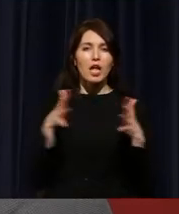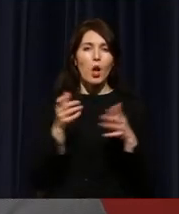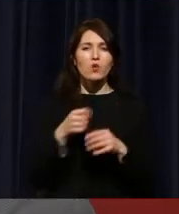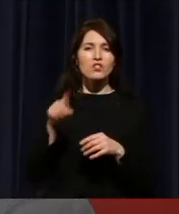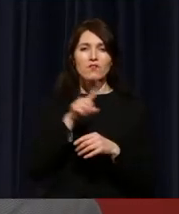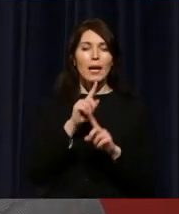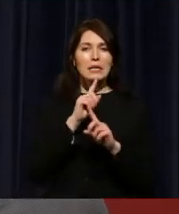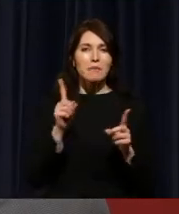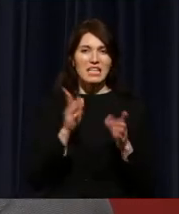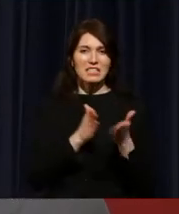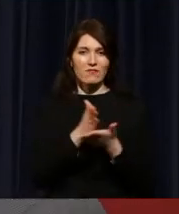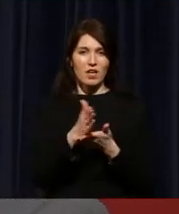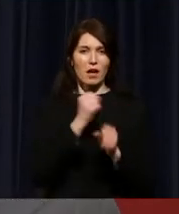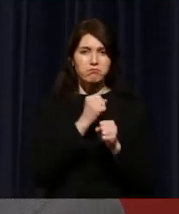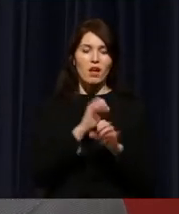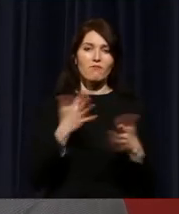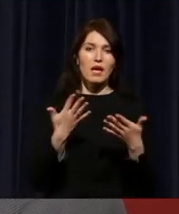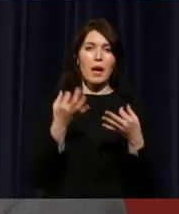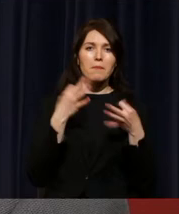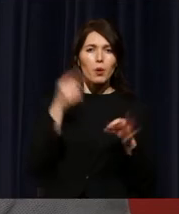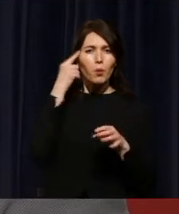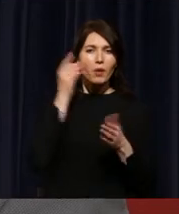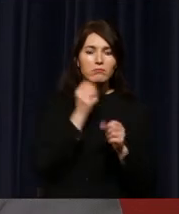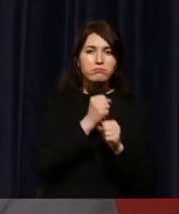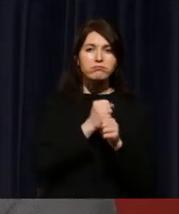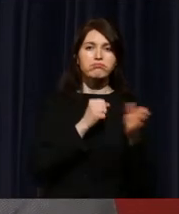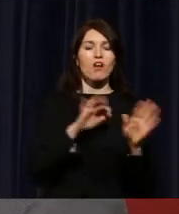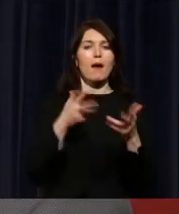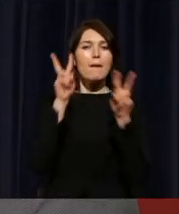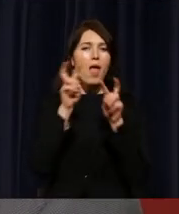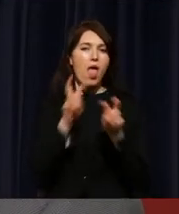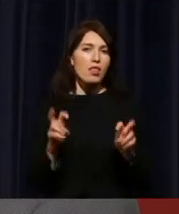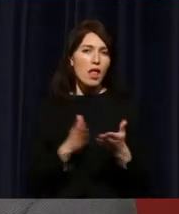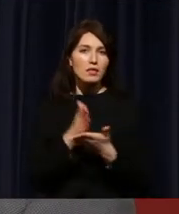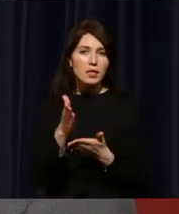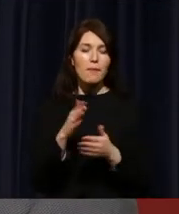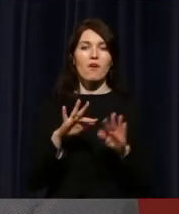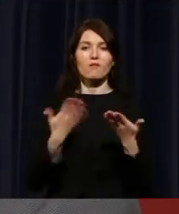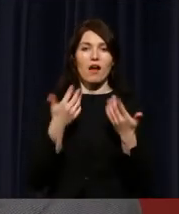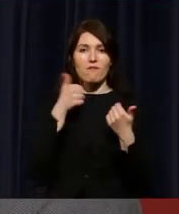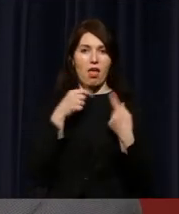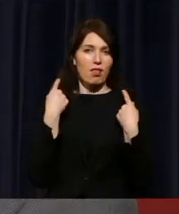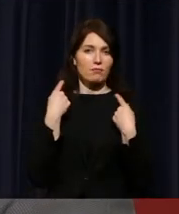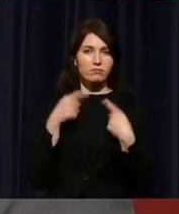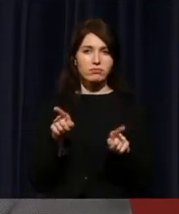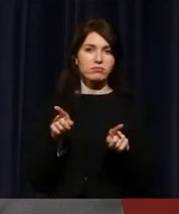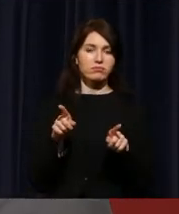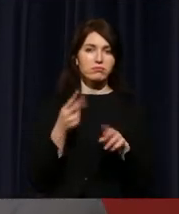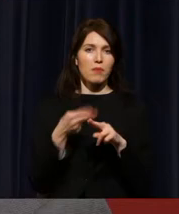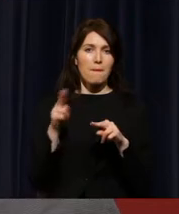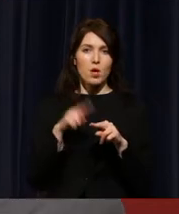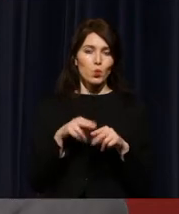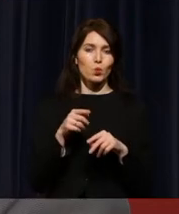nozeres specifikā, vai tā ir volontēšana, vai tā ir kāda pētniecība, vai tā ir vēl kāda